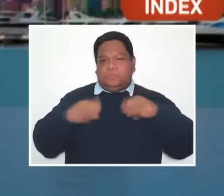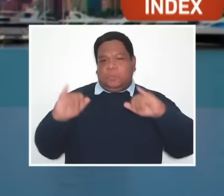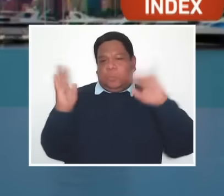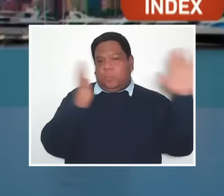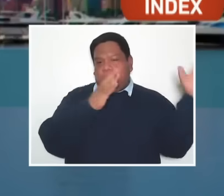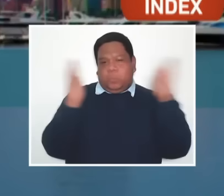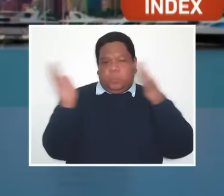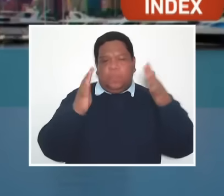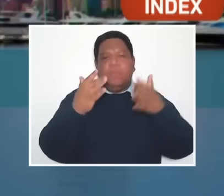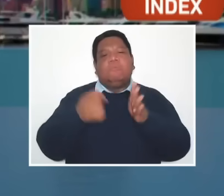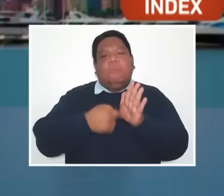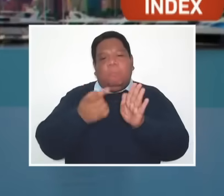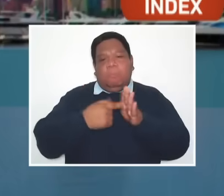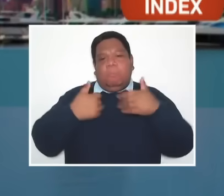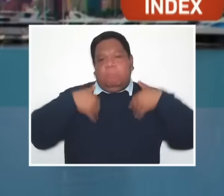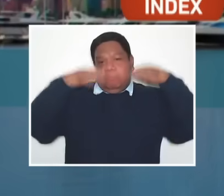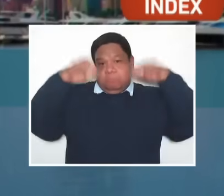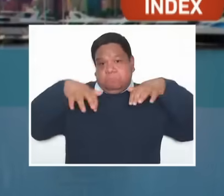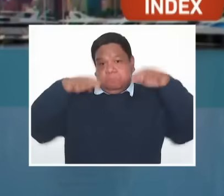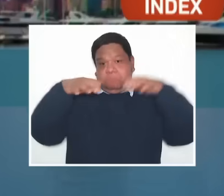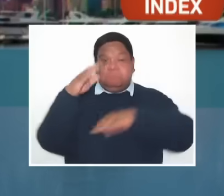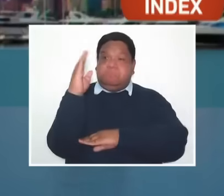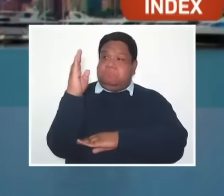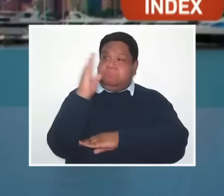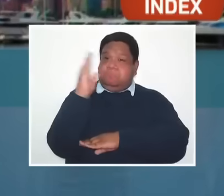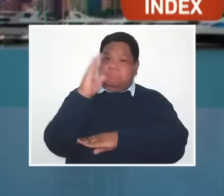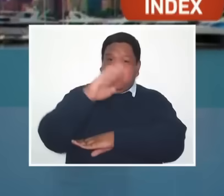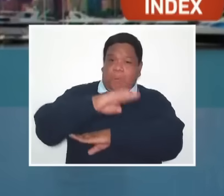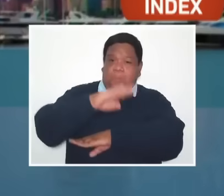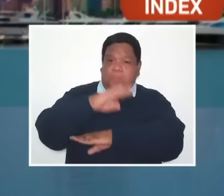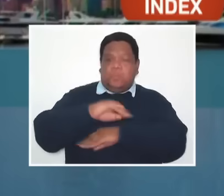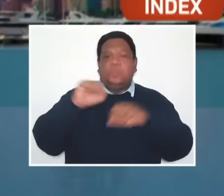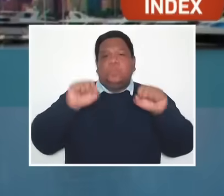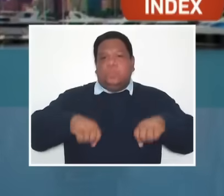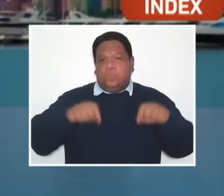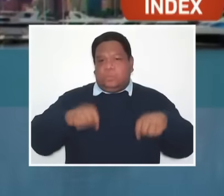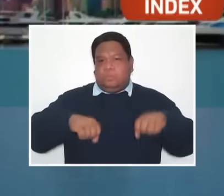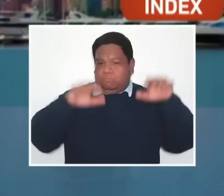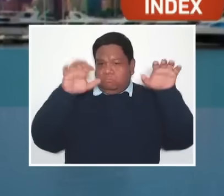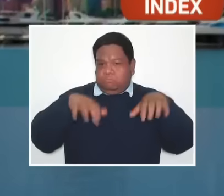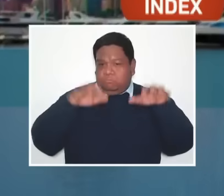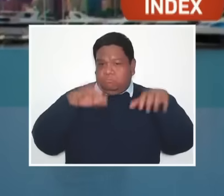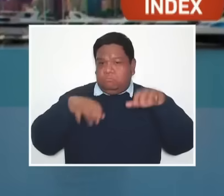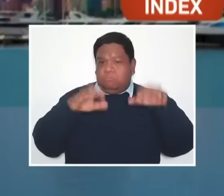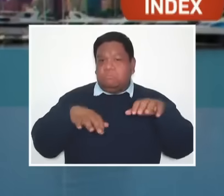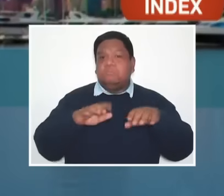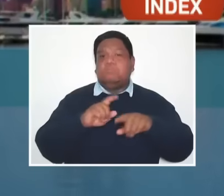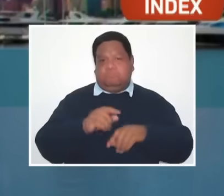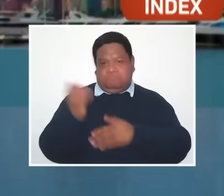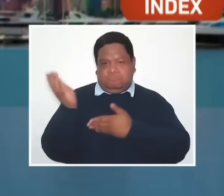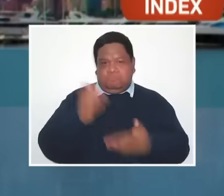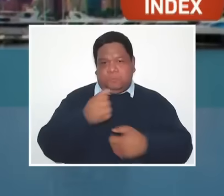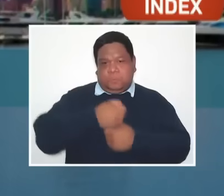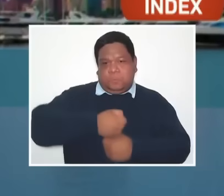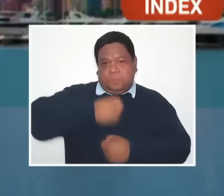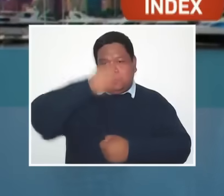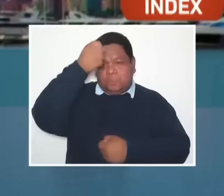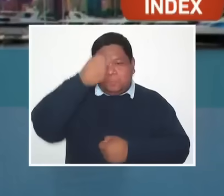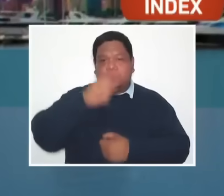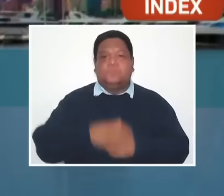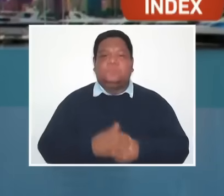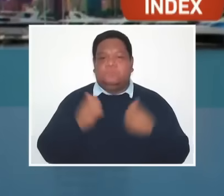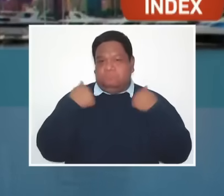pag-uulap. Bandang tanghali po at hapon, mataas ang tsansa ng pag-ulan kaya huwag pong kalimutan ang inyong mga payong at kapote.